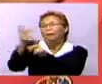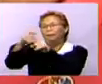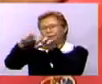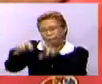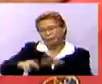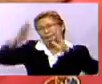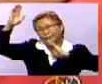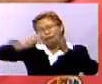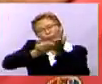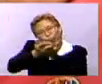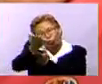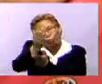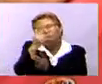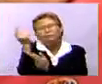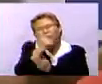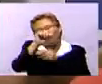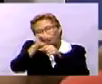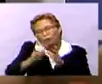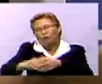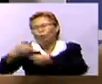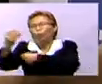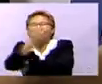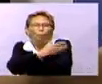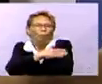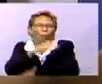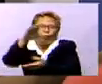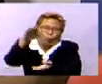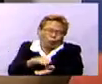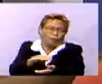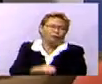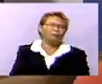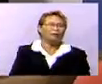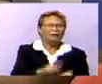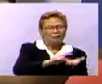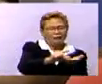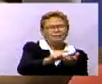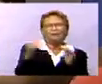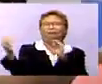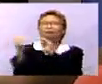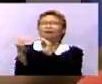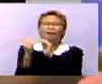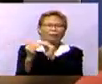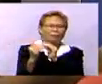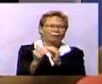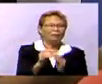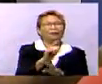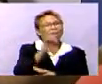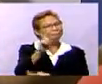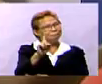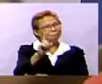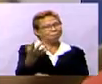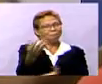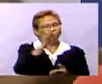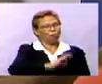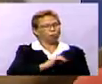rakyat. Seterusnya mengurangkan penggunaan tenaga kerja asing. Offer gaji yang setimpal. Jangan hanya hendak mengaut keuntungan.